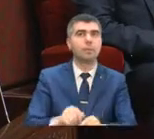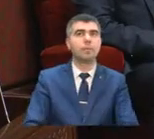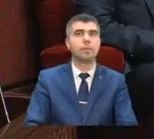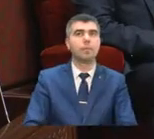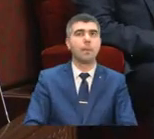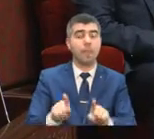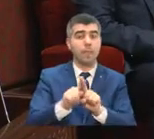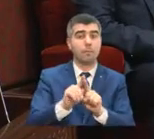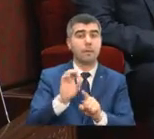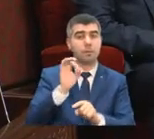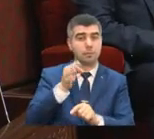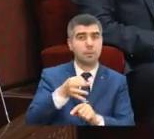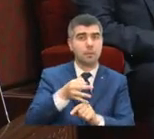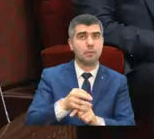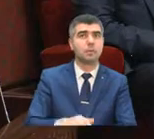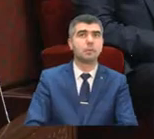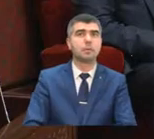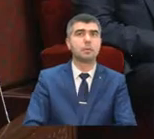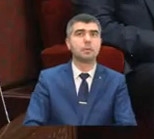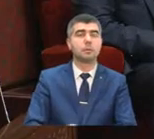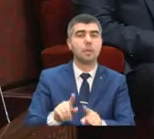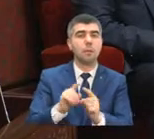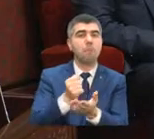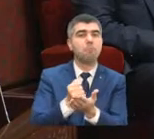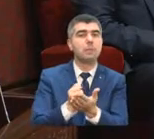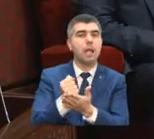آلية فريدة هي المباراة،